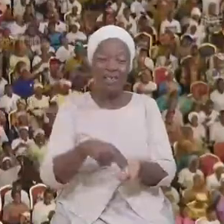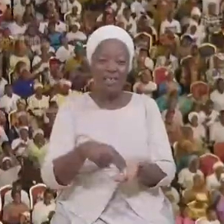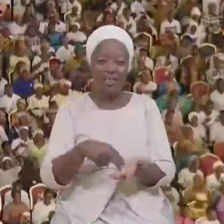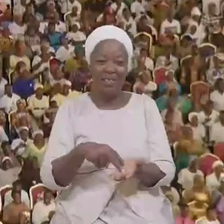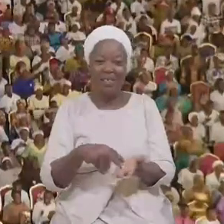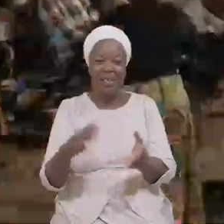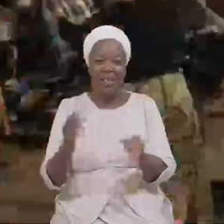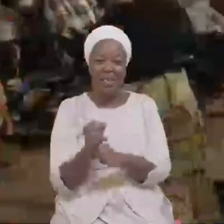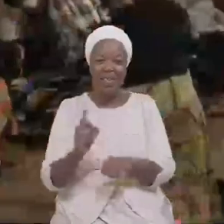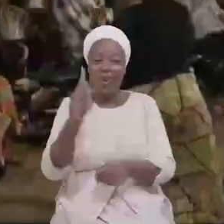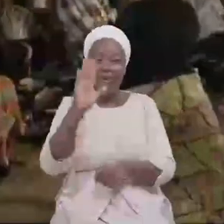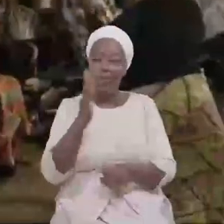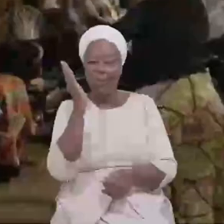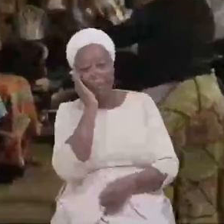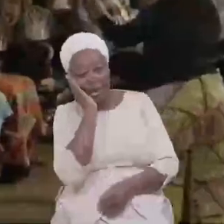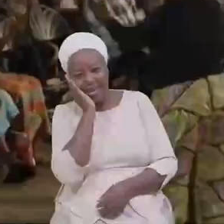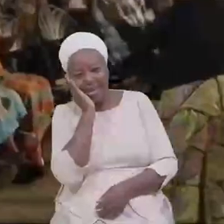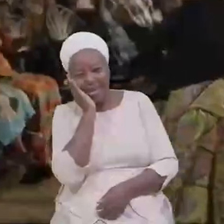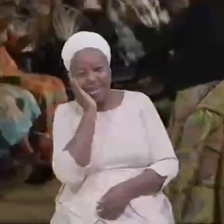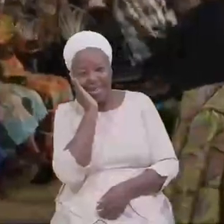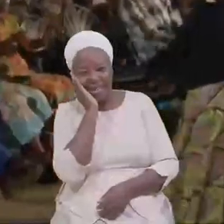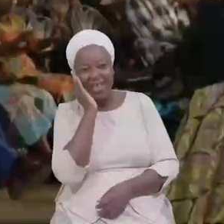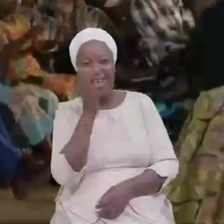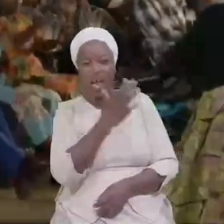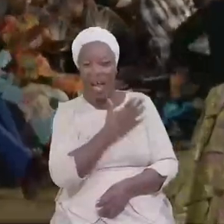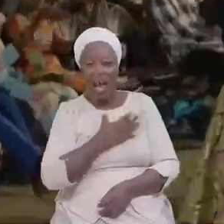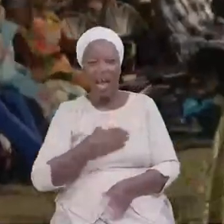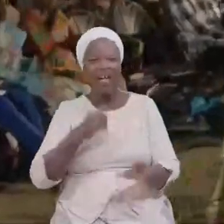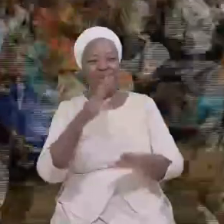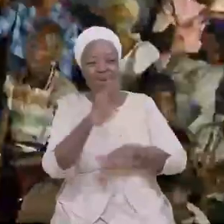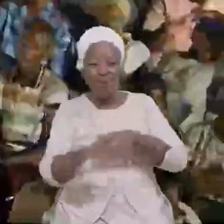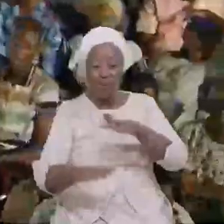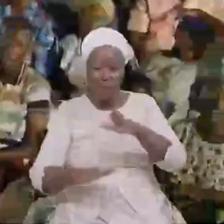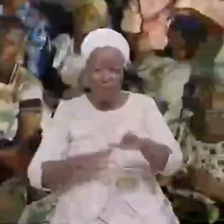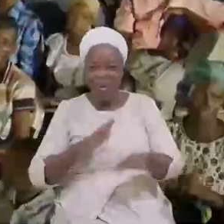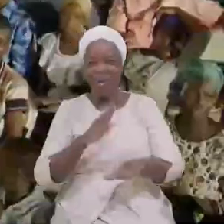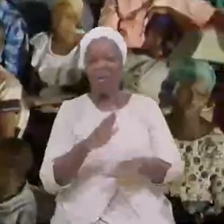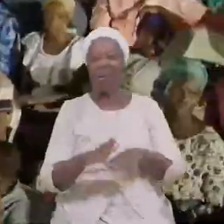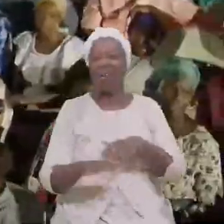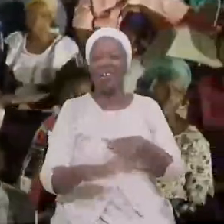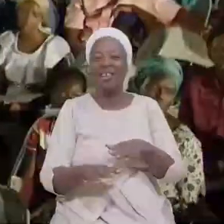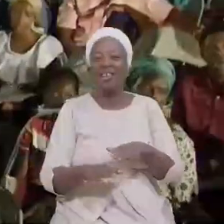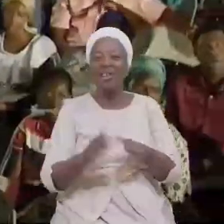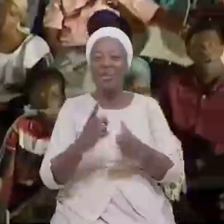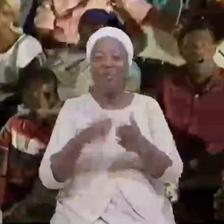prends ton lit et marche. Qu'est-ce qui va